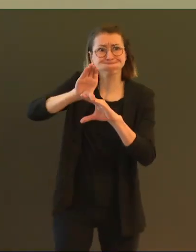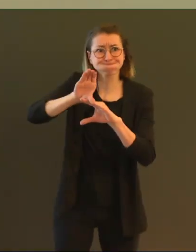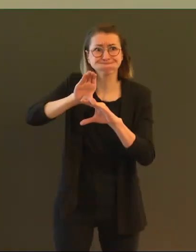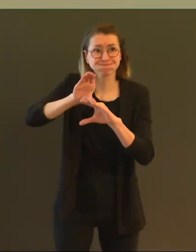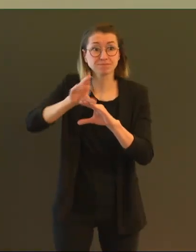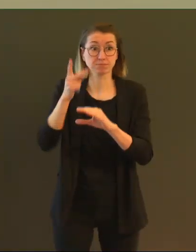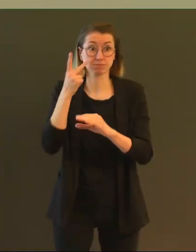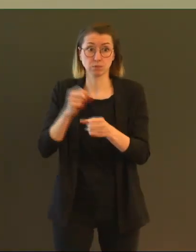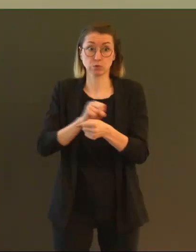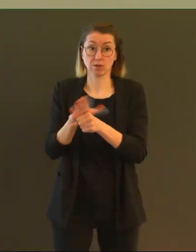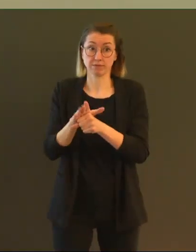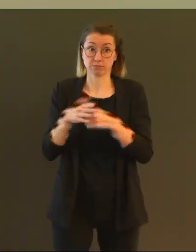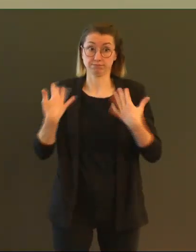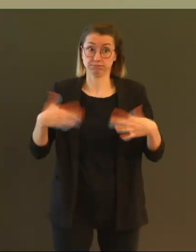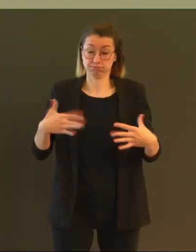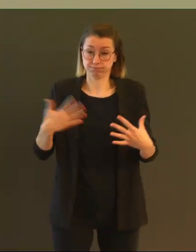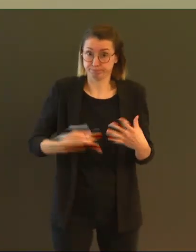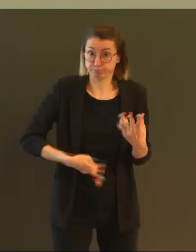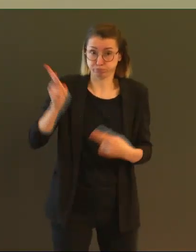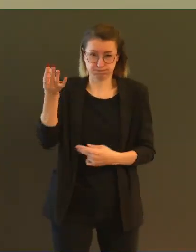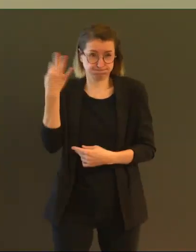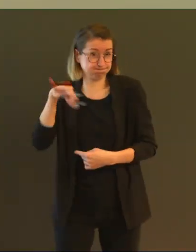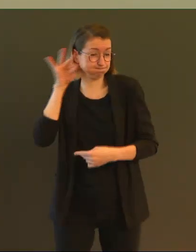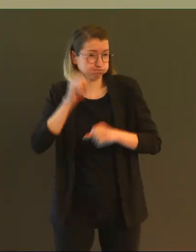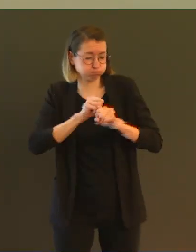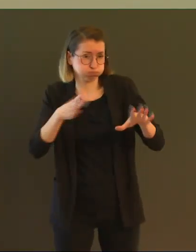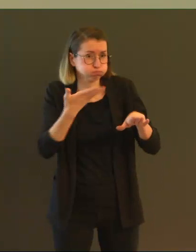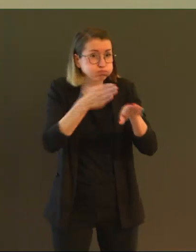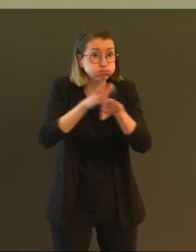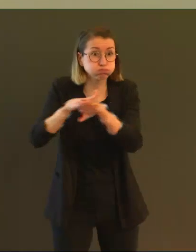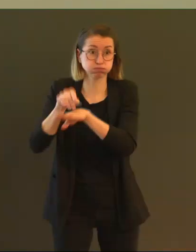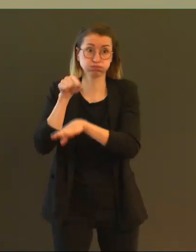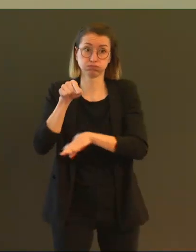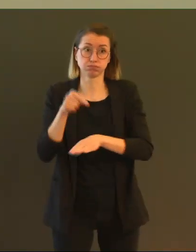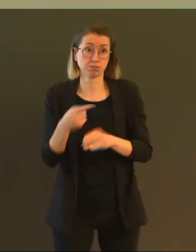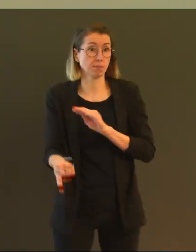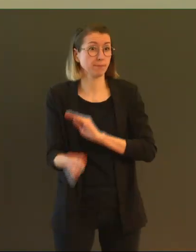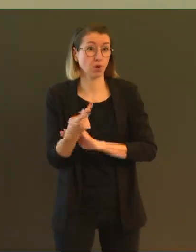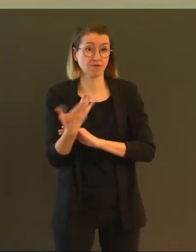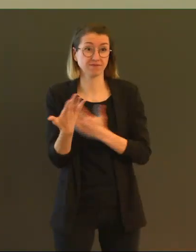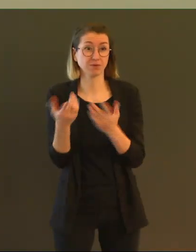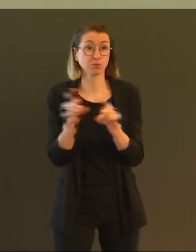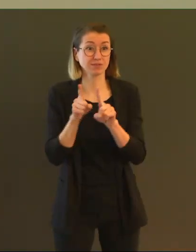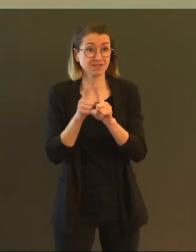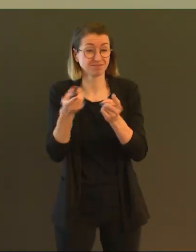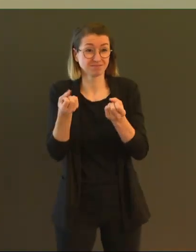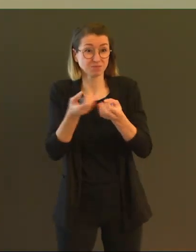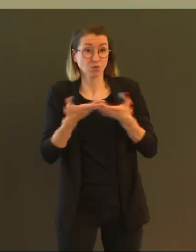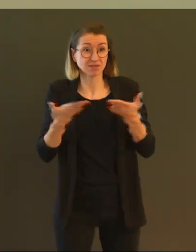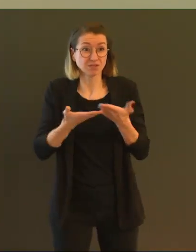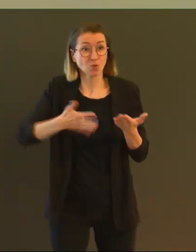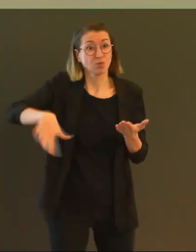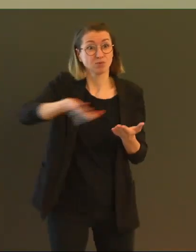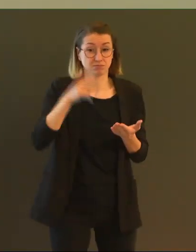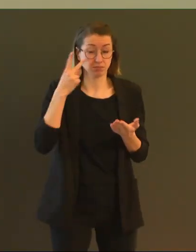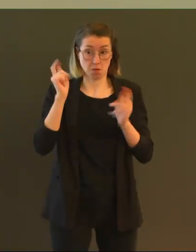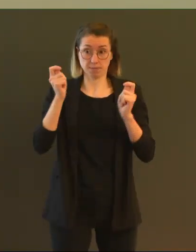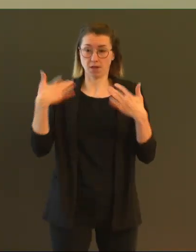marque beaucoup plus la population par non seulement ses conséquences d'hospitalisation, mais de mortalité que nous avons tous vécues.